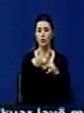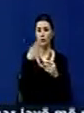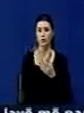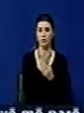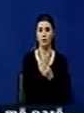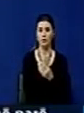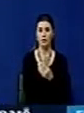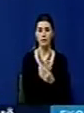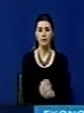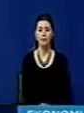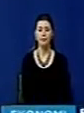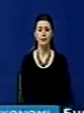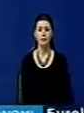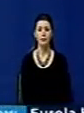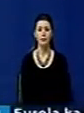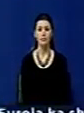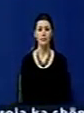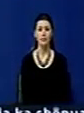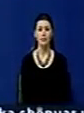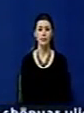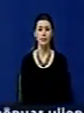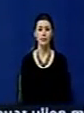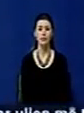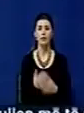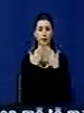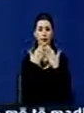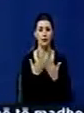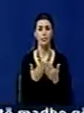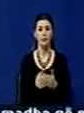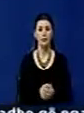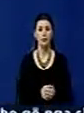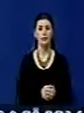Faleminderit, zotit Topa.